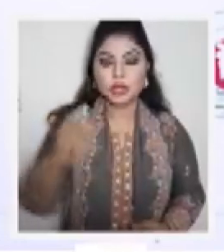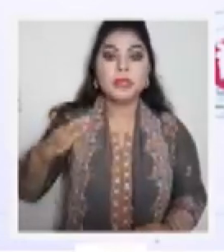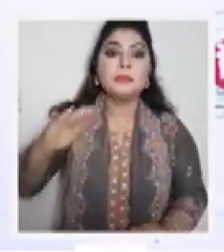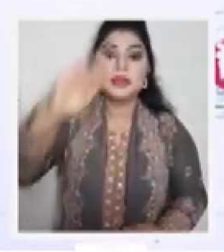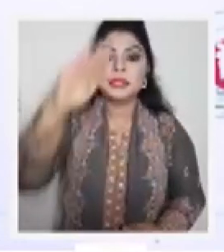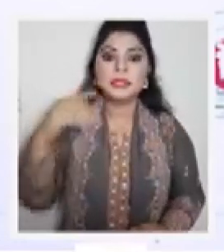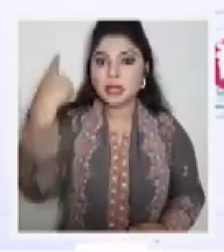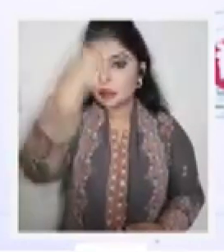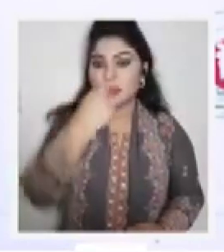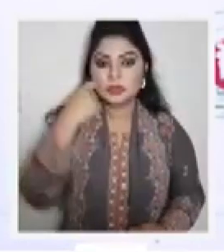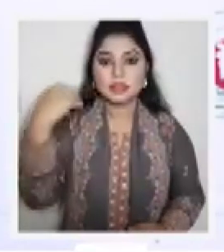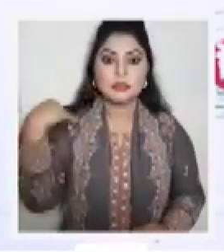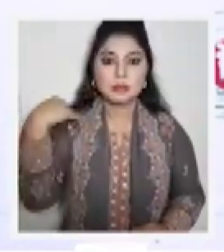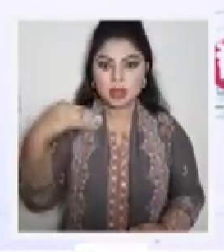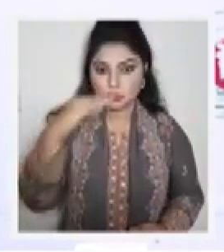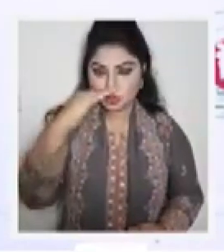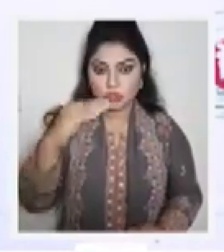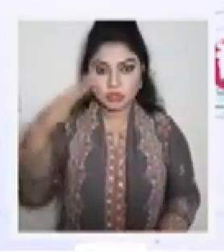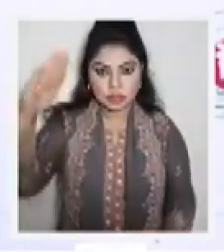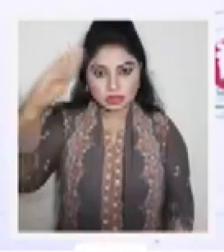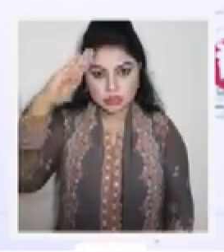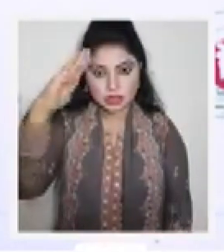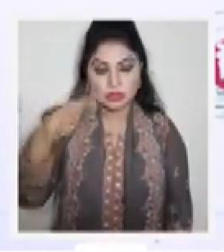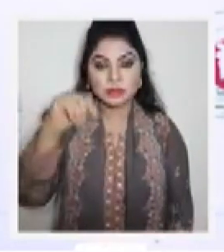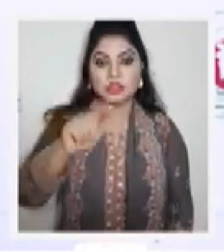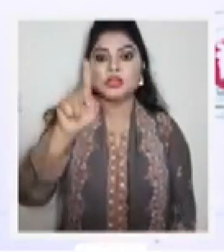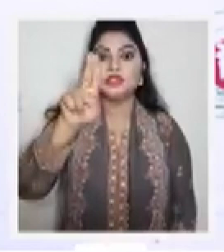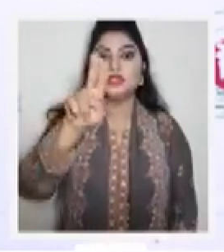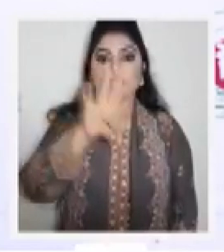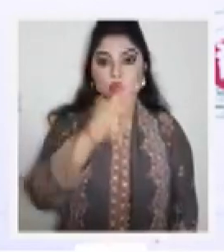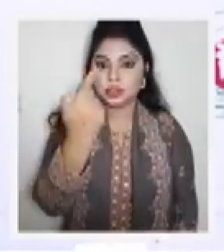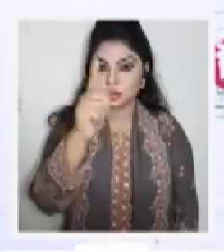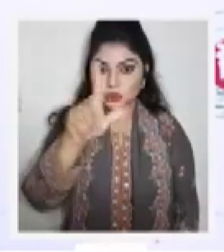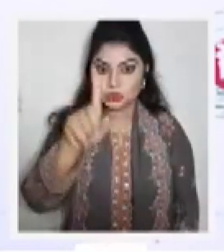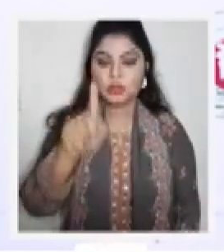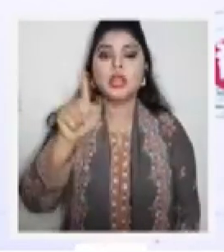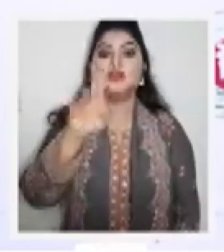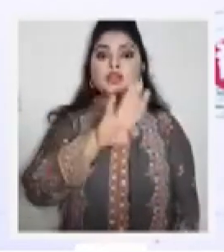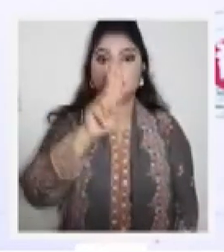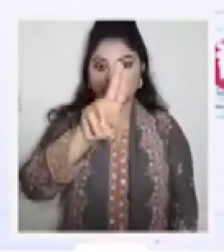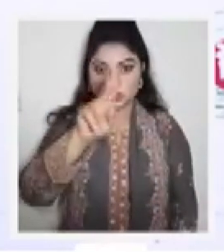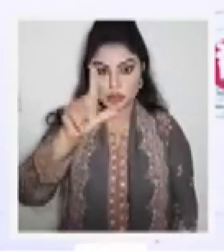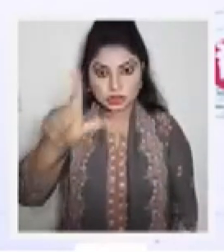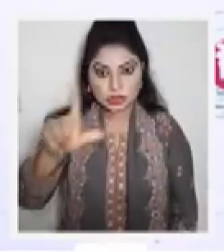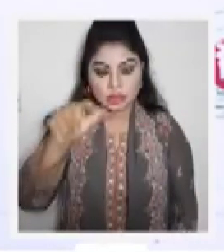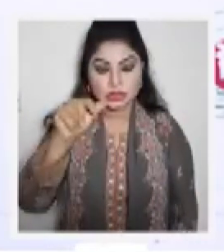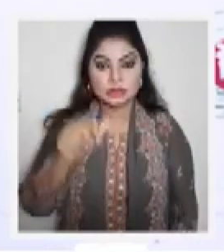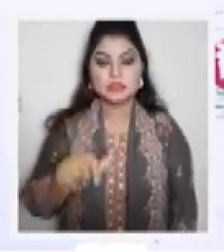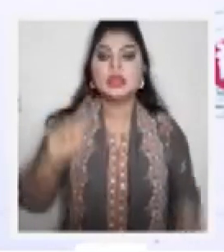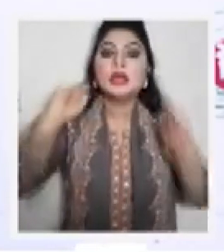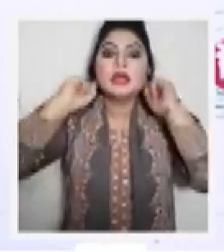প্রিয় সাংবাদিক ভাই ও বোনেরা, সম্মানিত দর্শক শ্রোতাবৃন্দ, দেশবাসী এবং প্রবাসী ভাই ও বোনেরা, আসসালামু আলাইকুম।